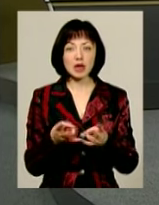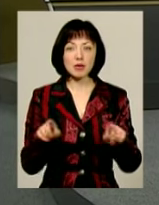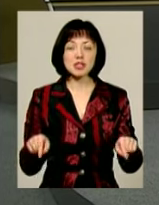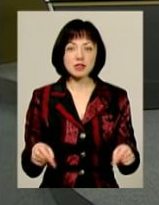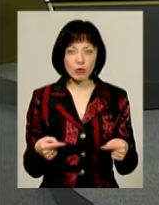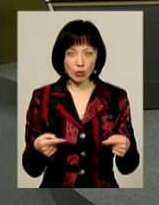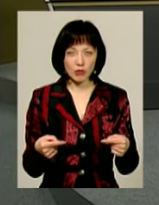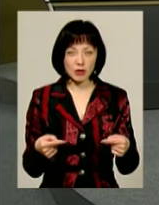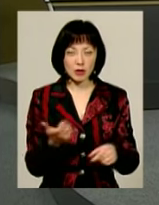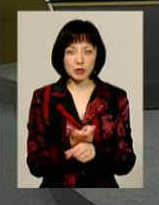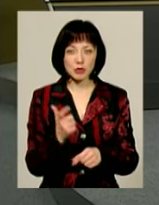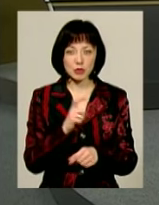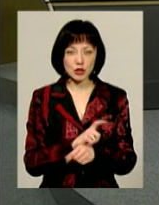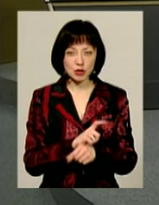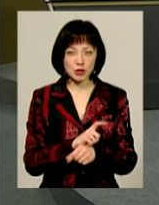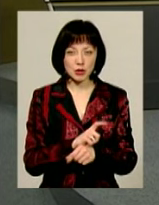створенням